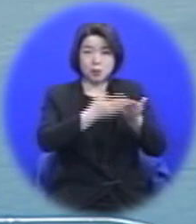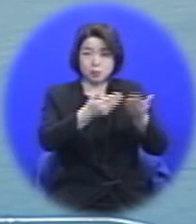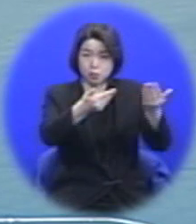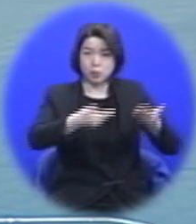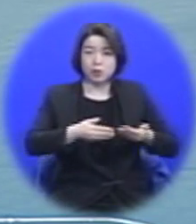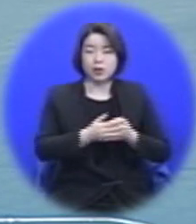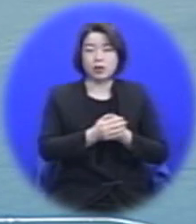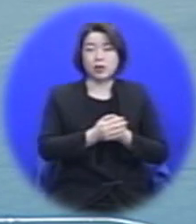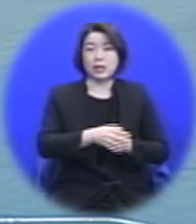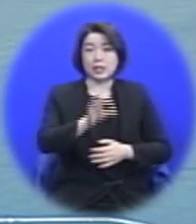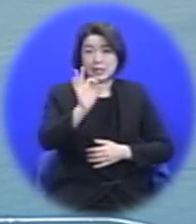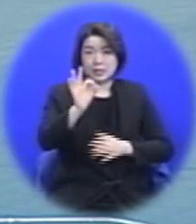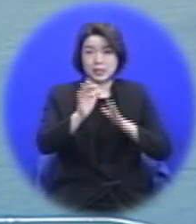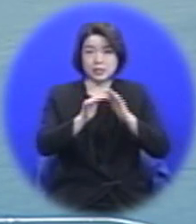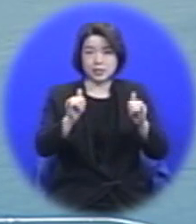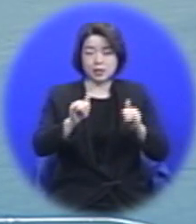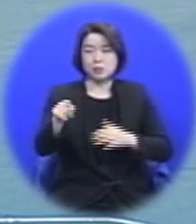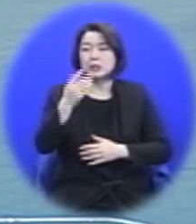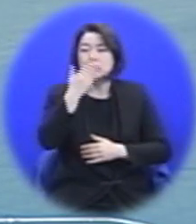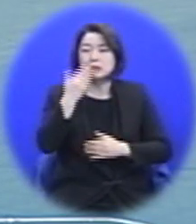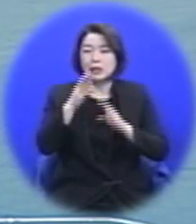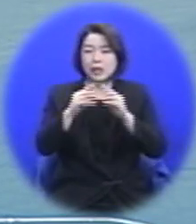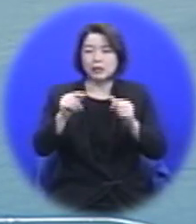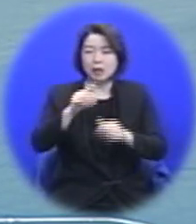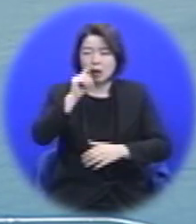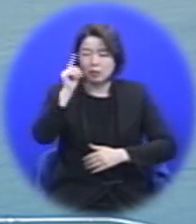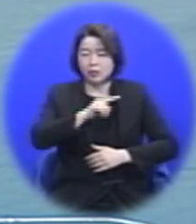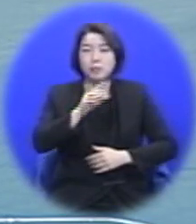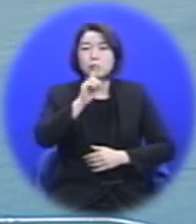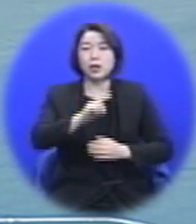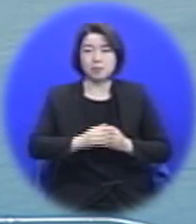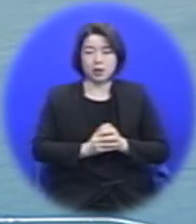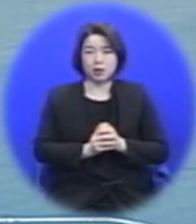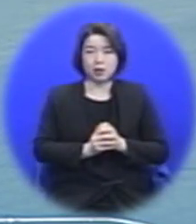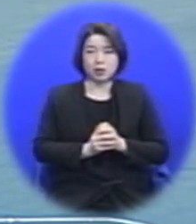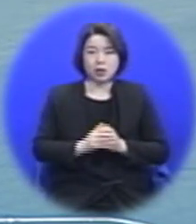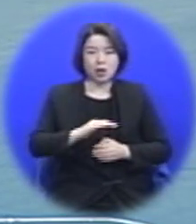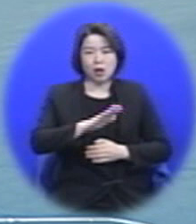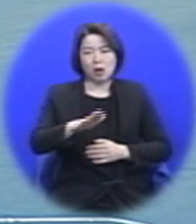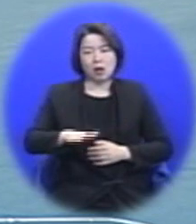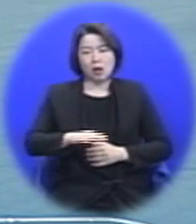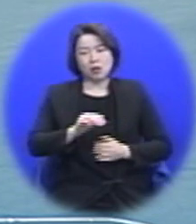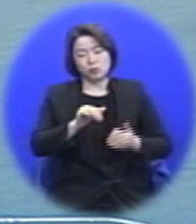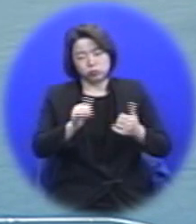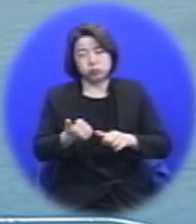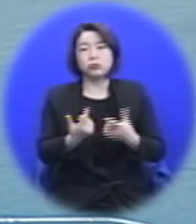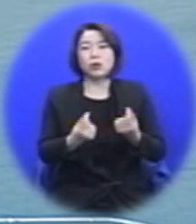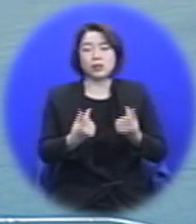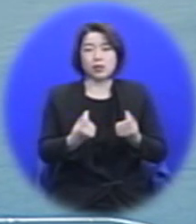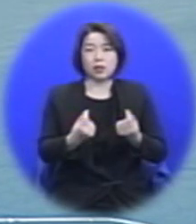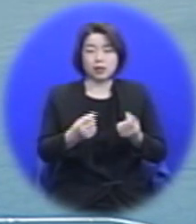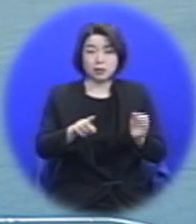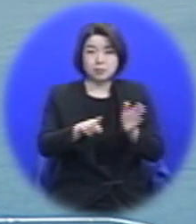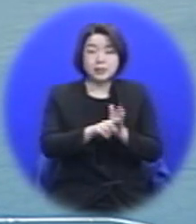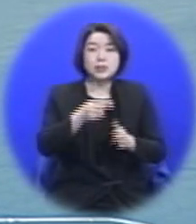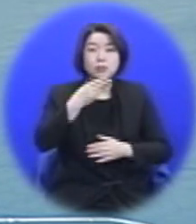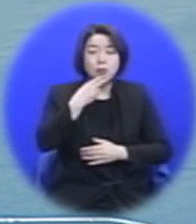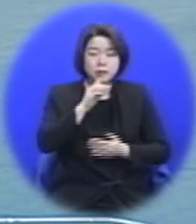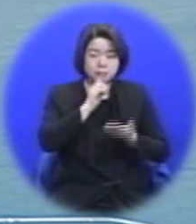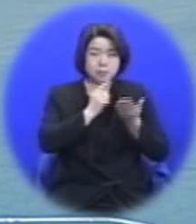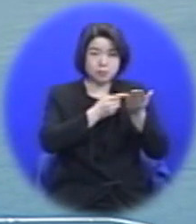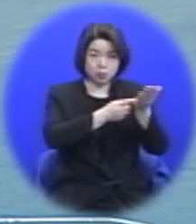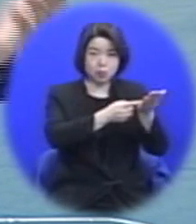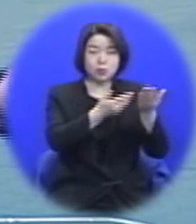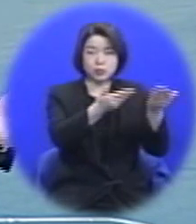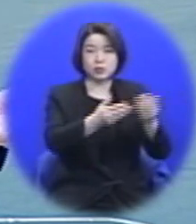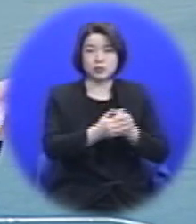그 가나안 땅을 악평을 합니다. 이제 우리는 꼼짝없이 죽었다고 믿음 없는 보고를 했습니다. 그 말을